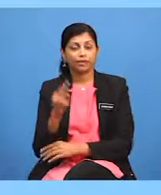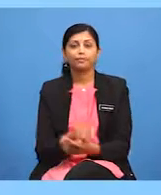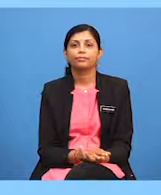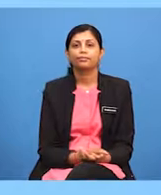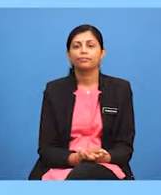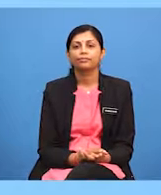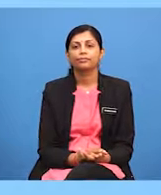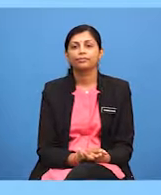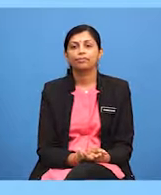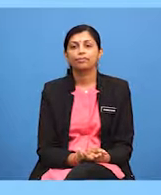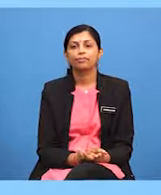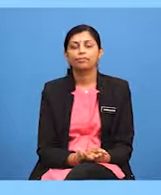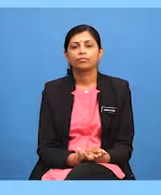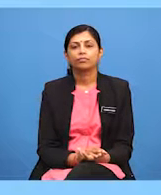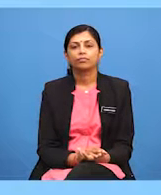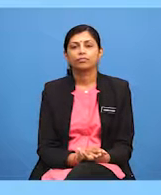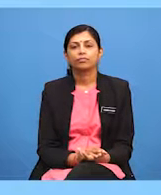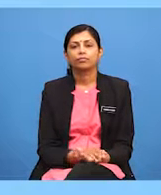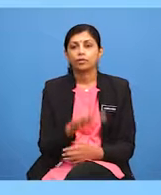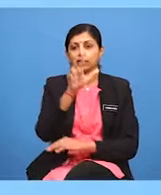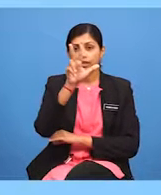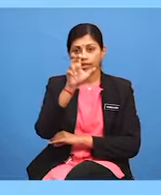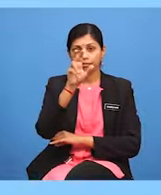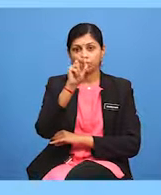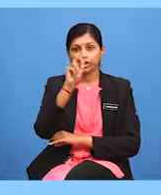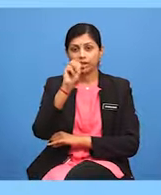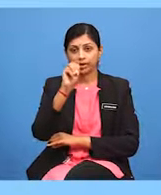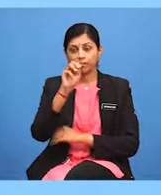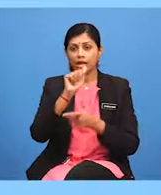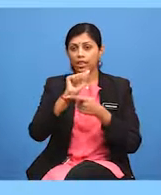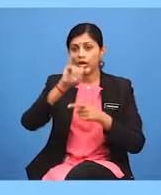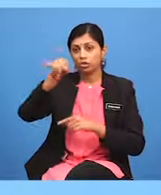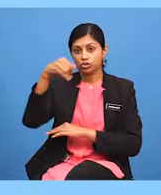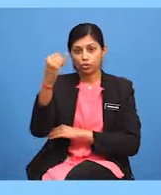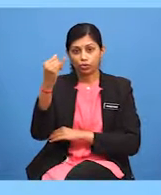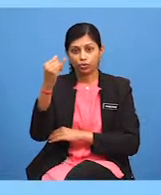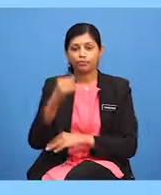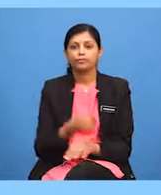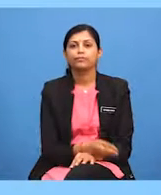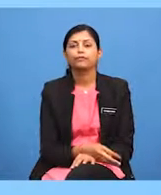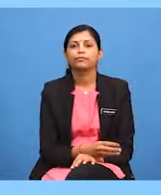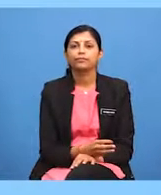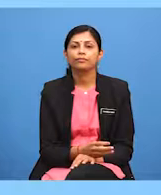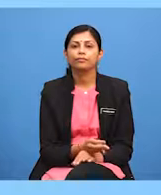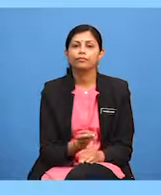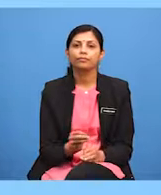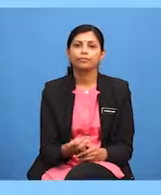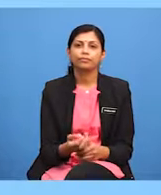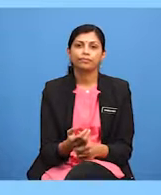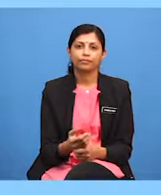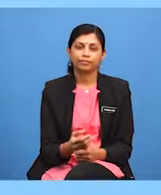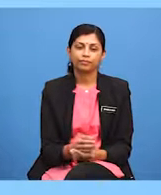iaitu bersamaan dengan 30 Newton meter atau 30 joule.